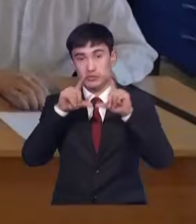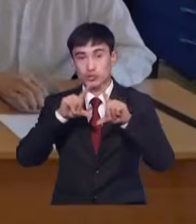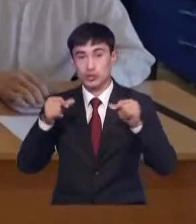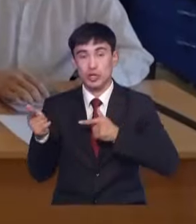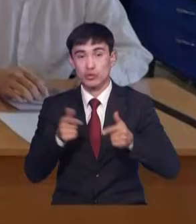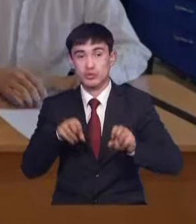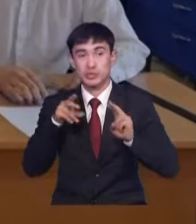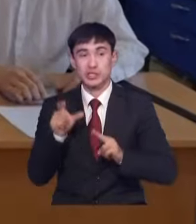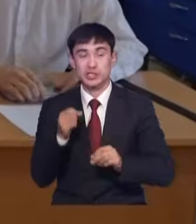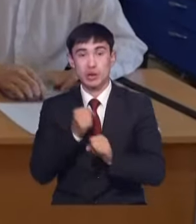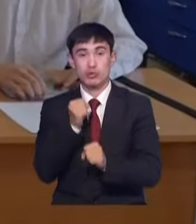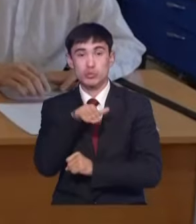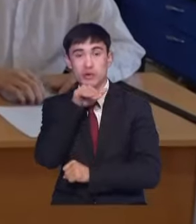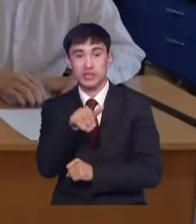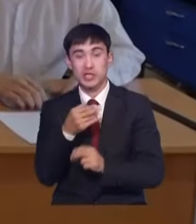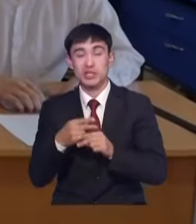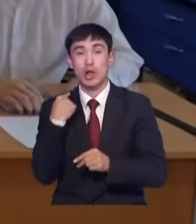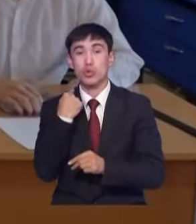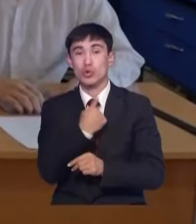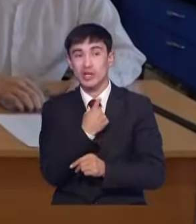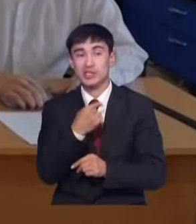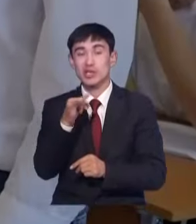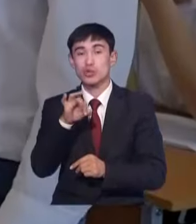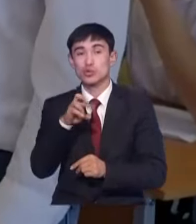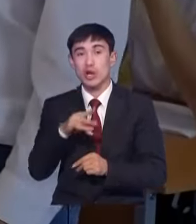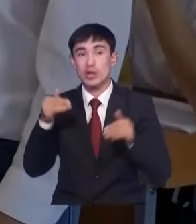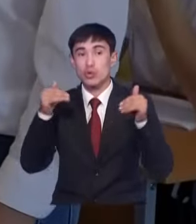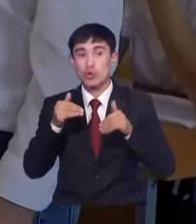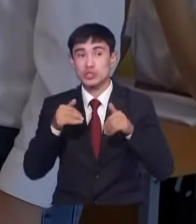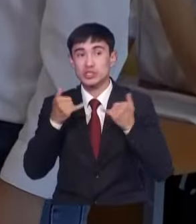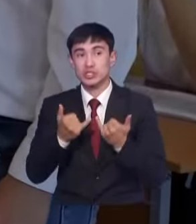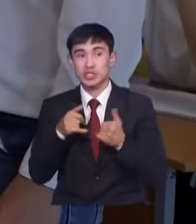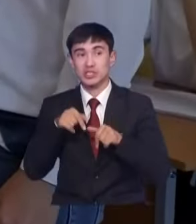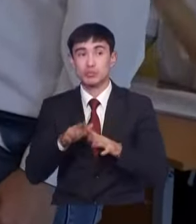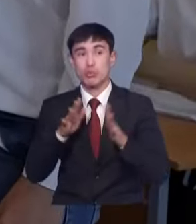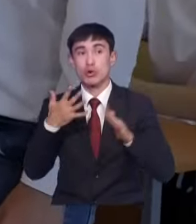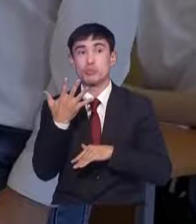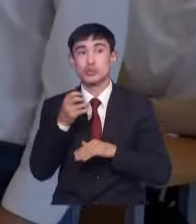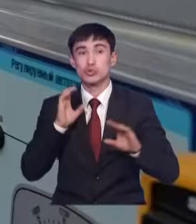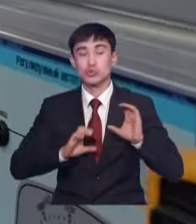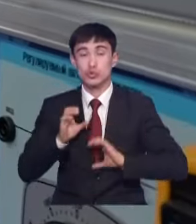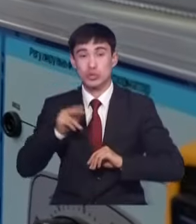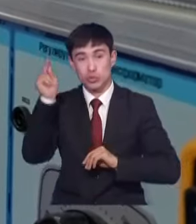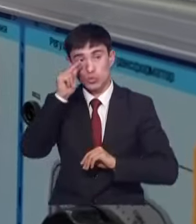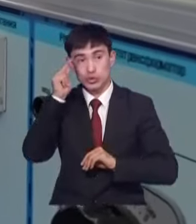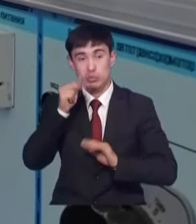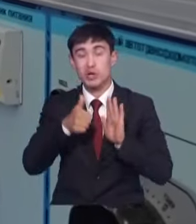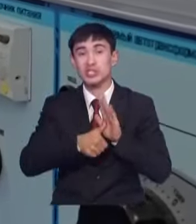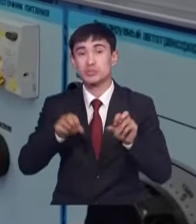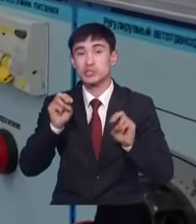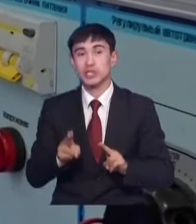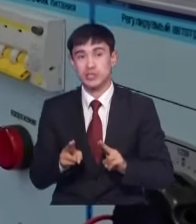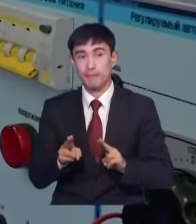готовящий специалистов рабочих профессий - это тал дорга ский индустриальный колледж сейчас здесь более 500 студентов обучаются по шести